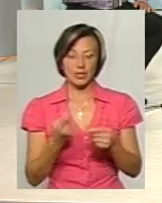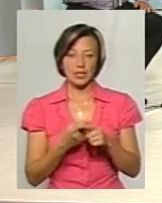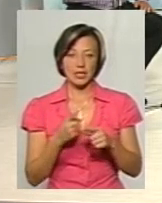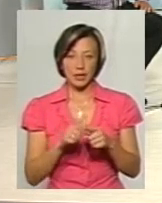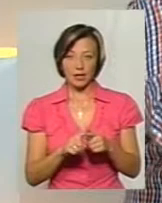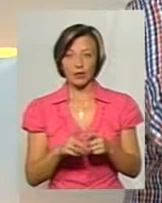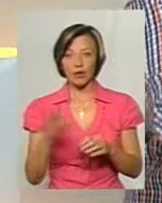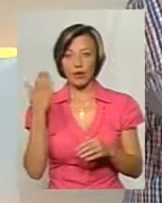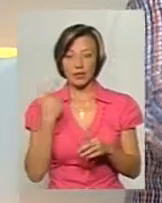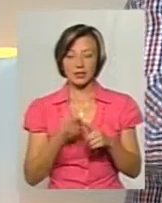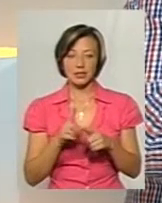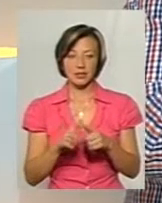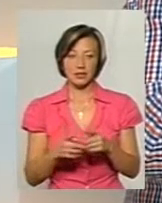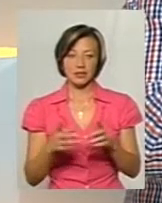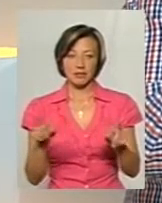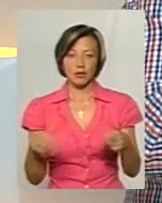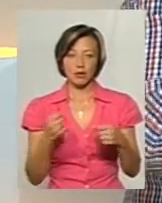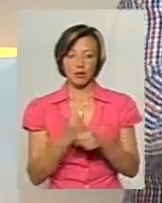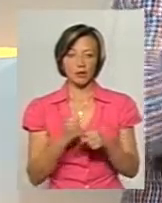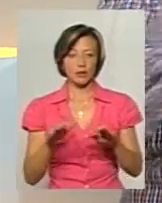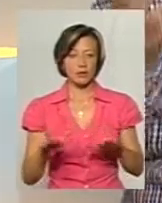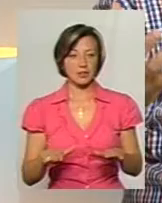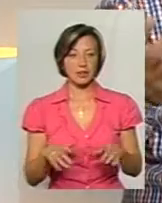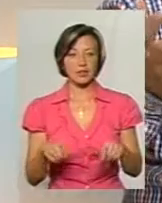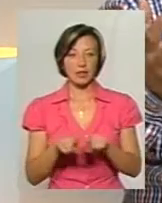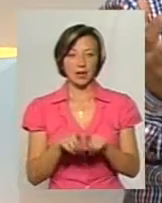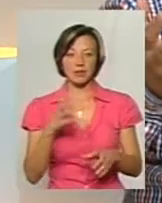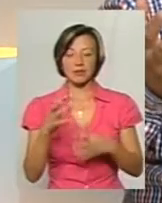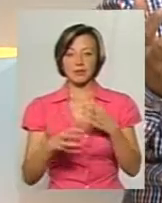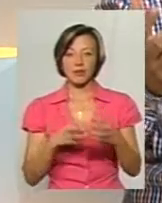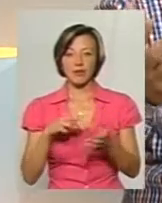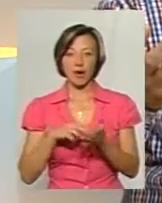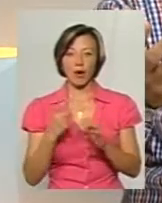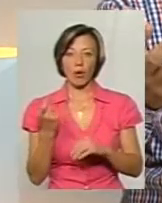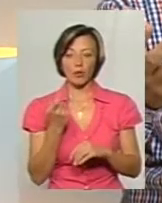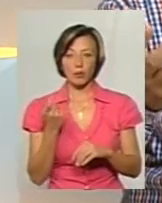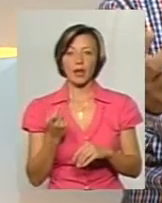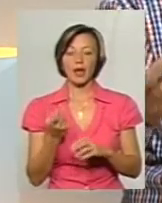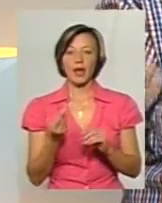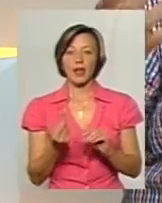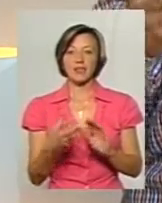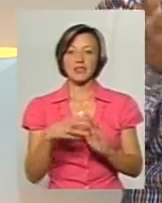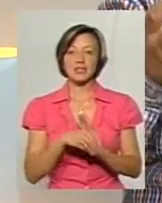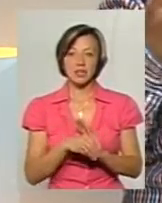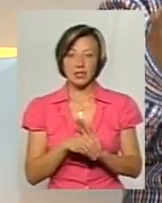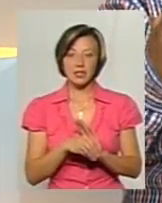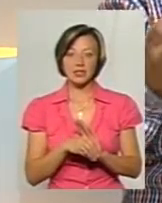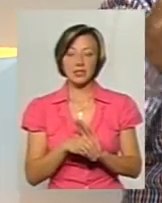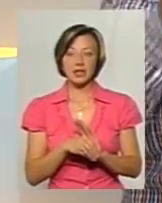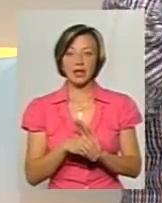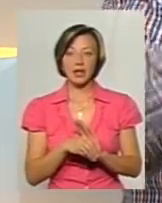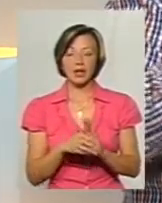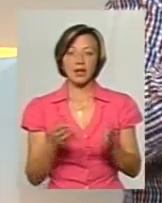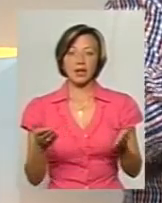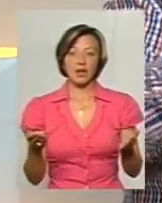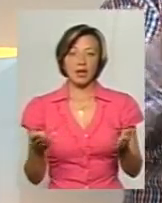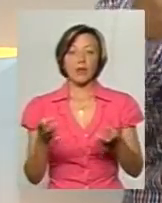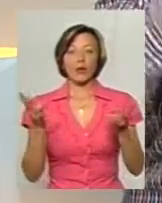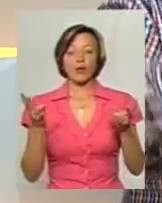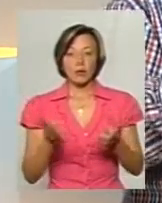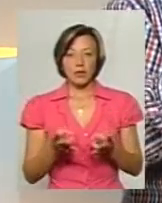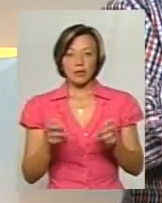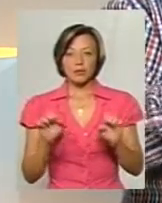що він колись це інвестував і створив робоче місце. Так працює світова економіка. Тому інвестиції, зовні інвестиції, вони, звичайно, необхідні